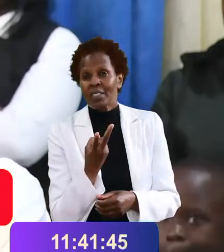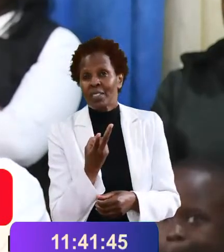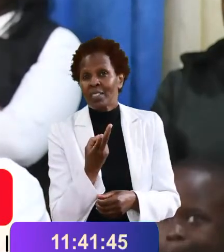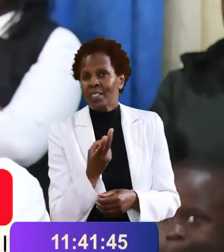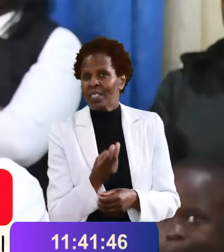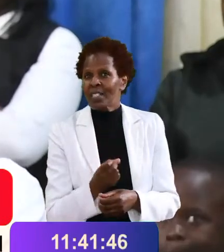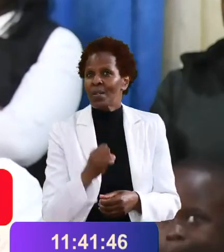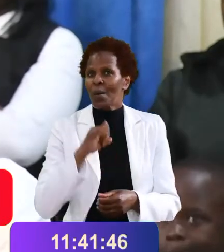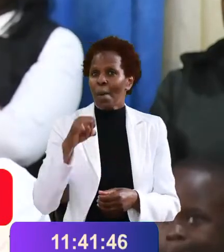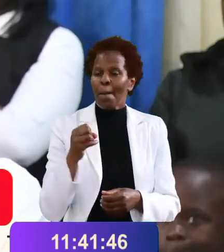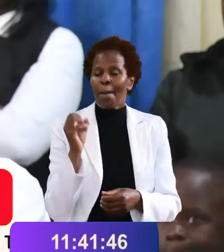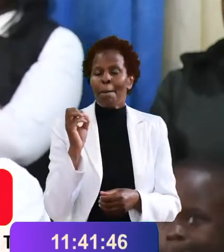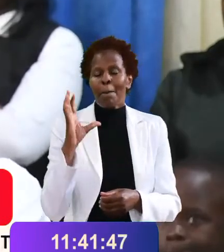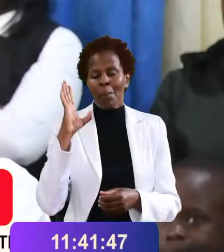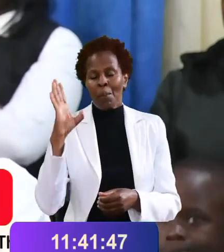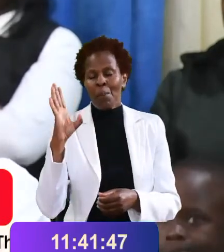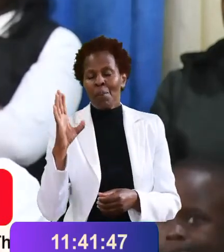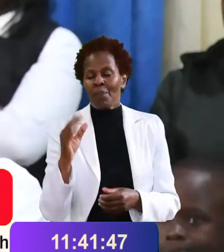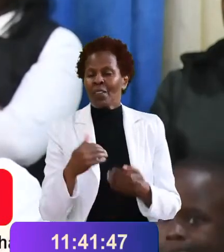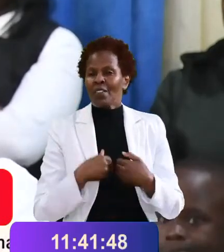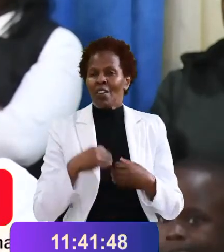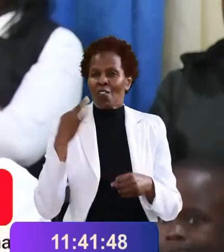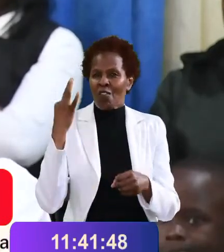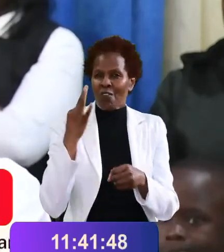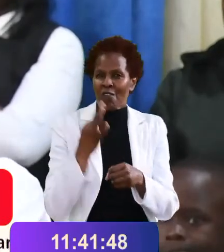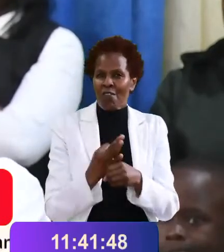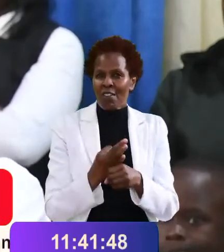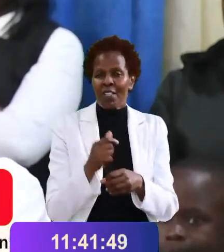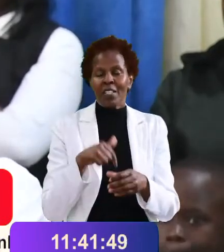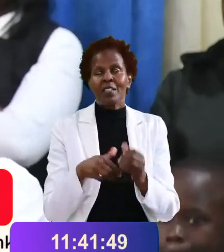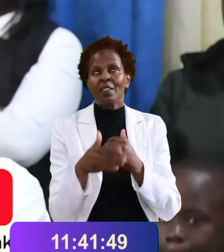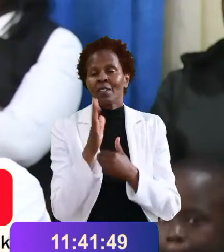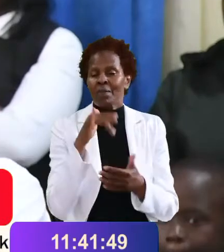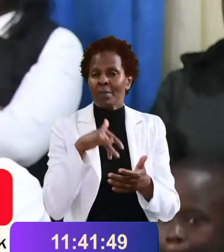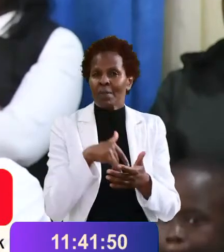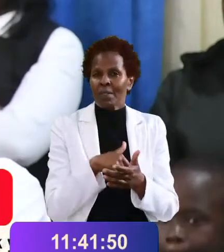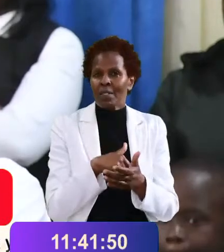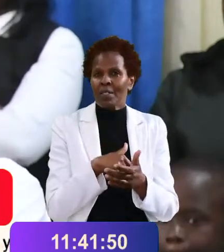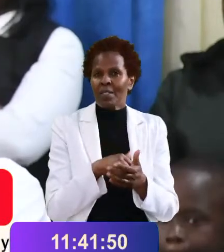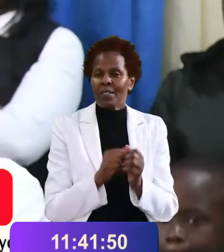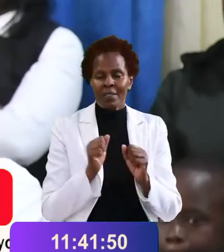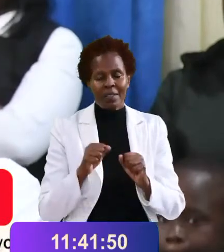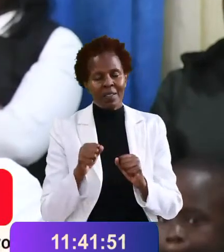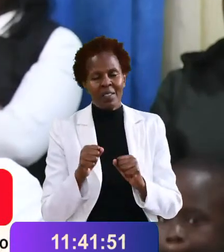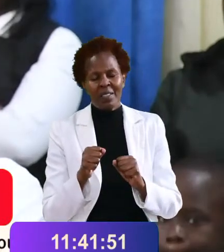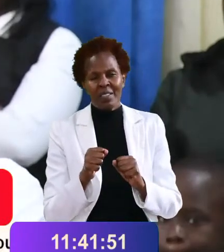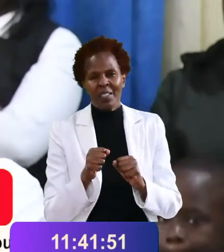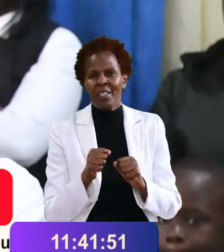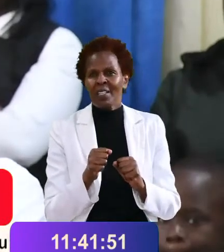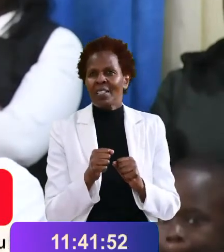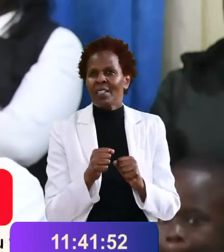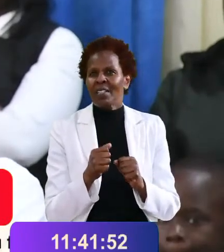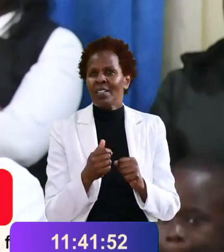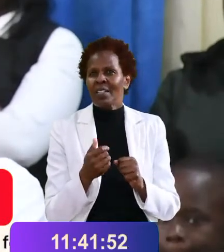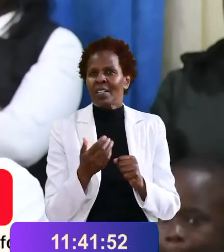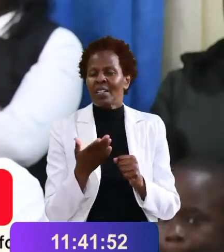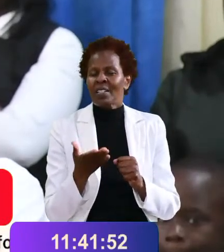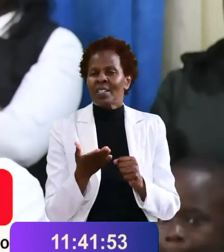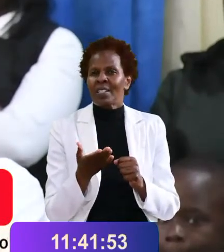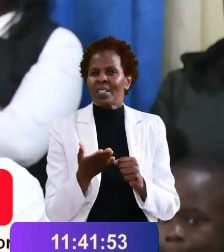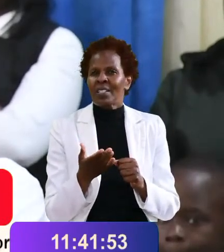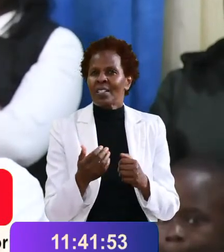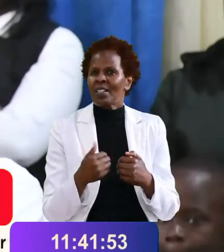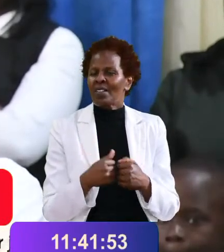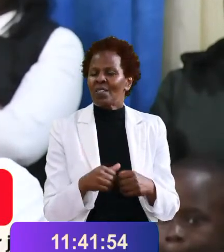alikuwa anapitia mengi, alikuwa na imani kubwa kwa Yesu, kwamba hata kama alikuwa anapewa